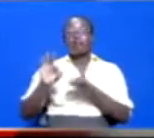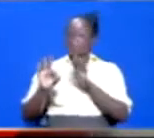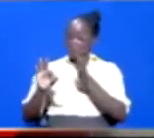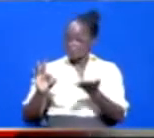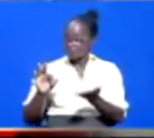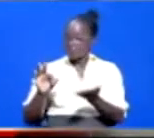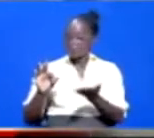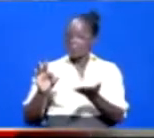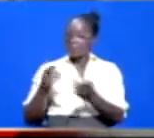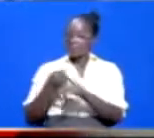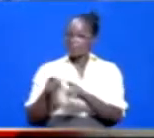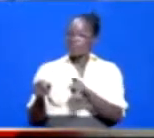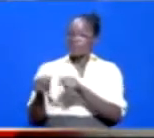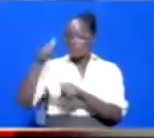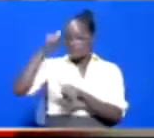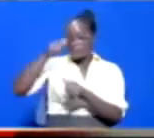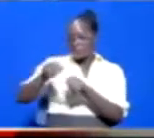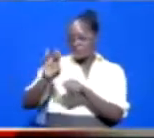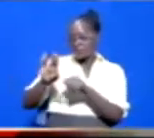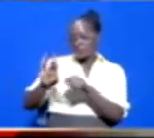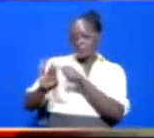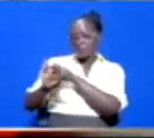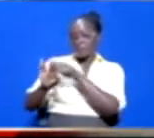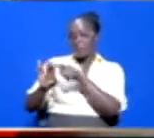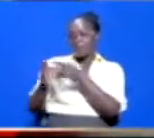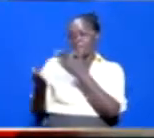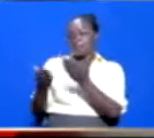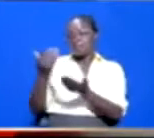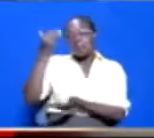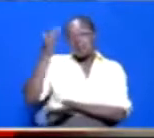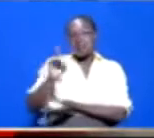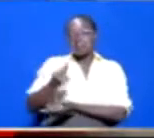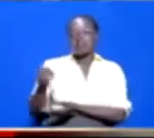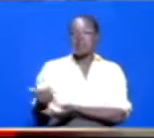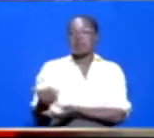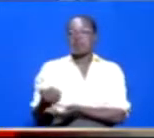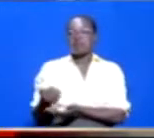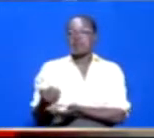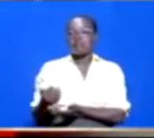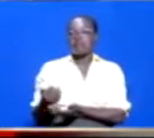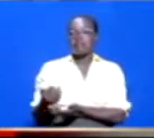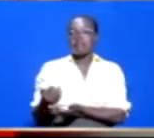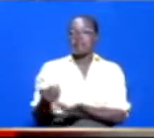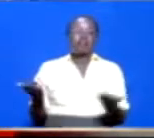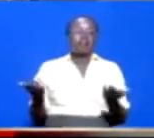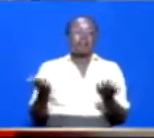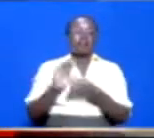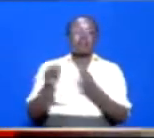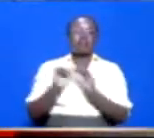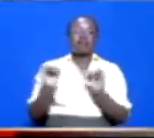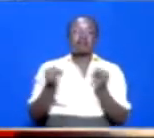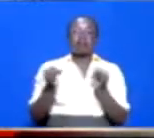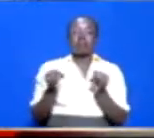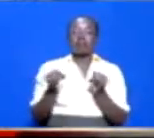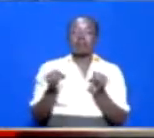ndani. Lakini kumbuka hawa wanne labda ni watu hawajuani, kwa sababu ni watu wanaingia ni watu wapya. Sio watu ambaye